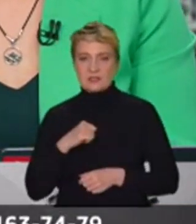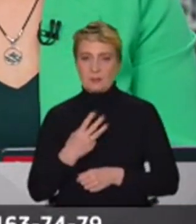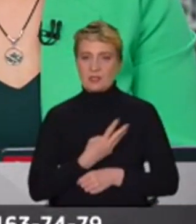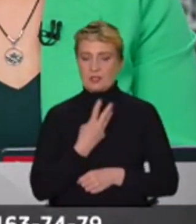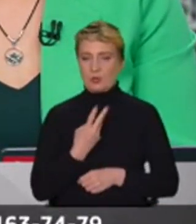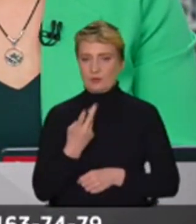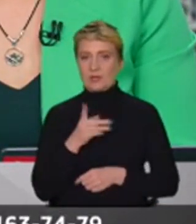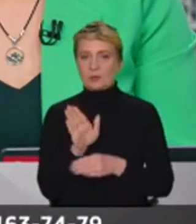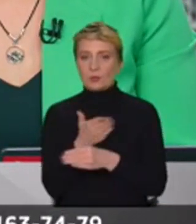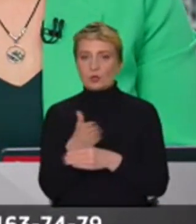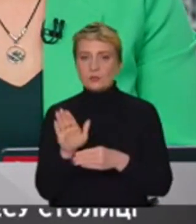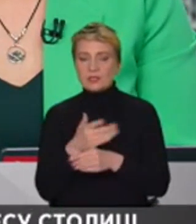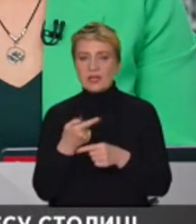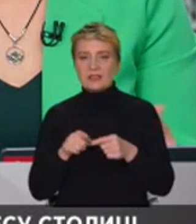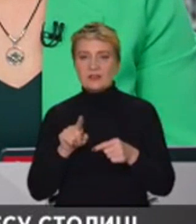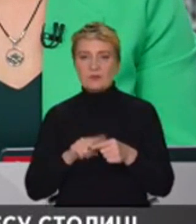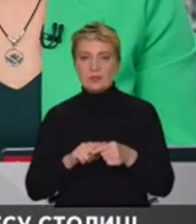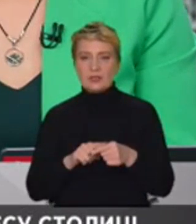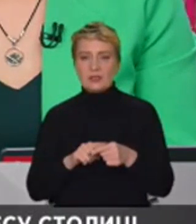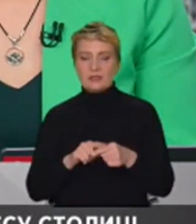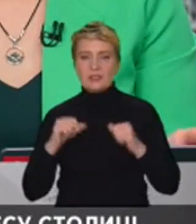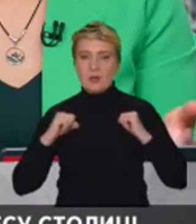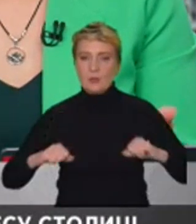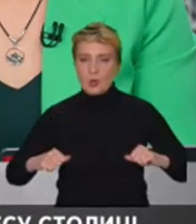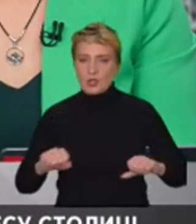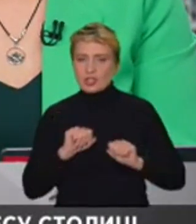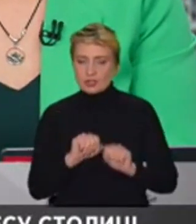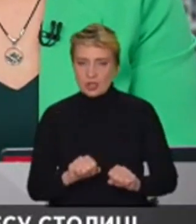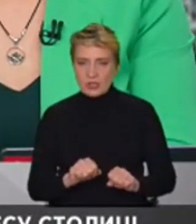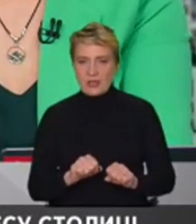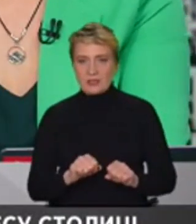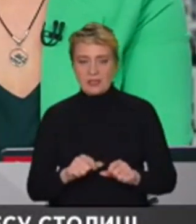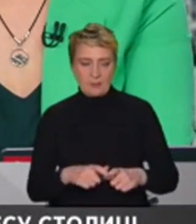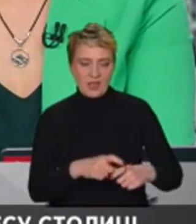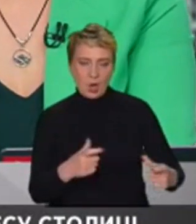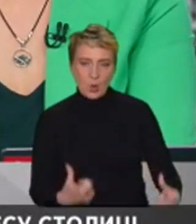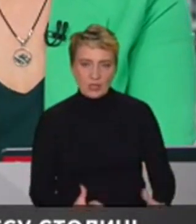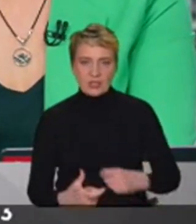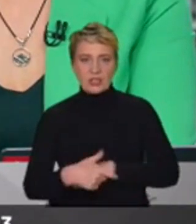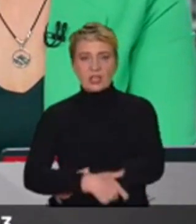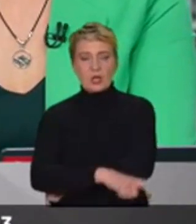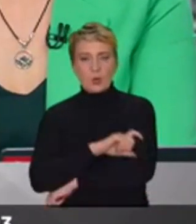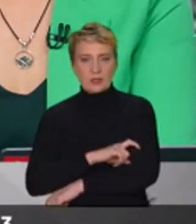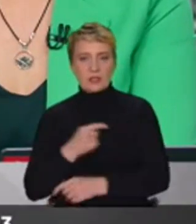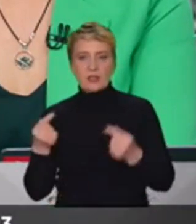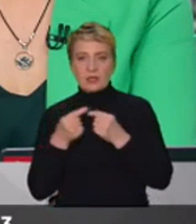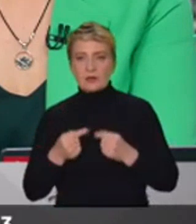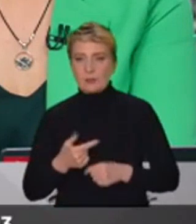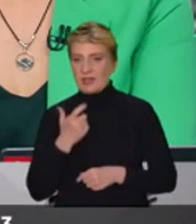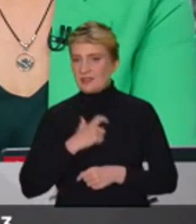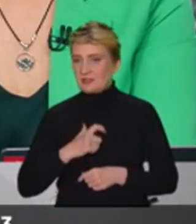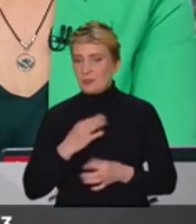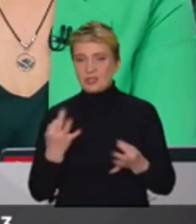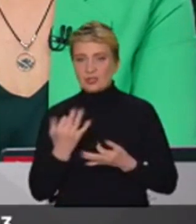потім розподіляєте оці от, там, бронежилети, наприклад, чи на колінники, на конкретні бригади? Mm-hmm. Мы себе ничего не